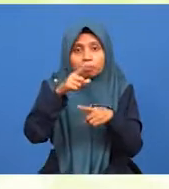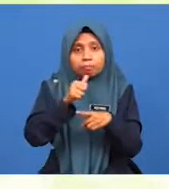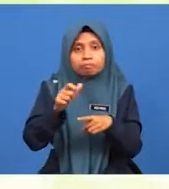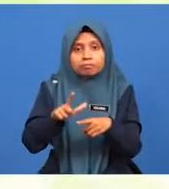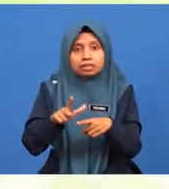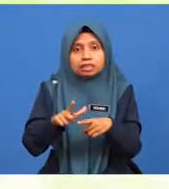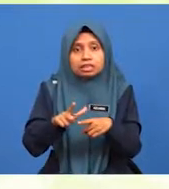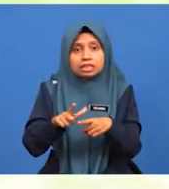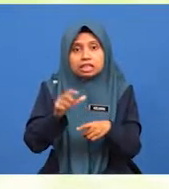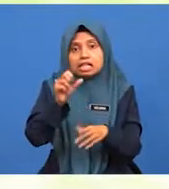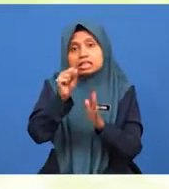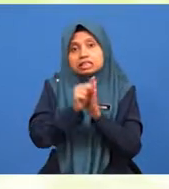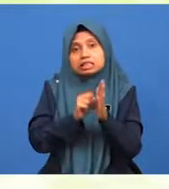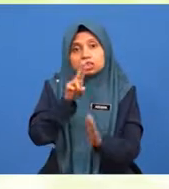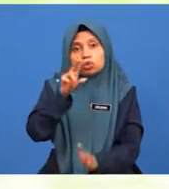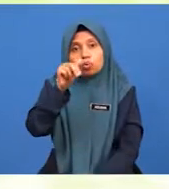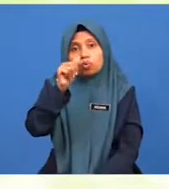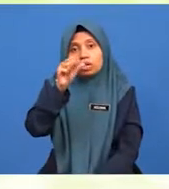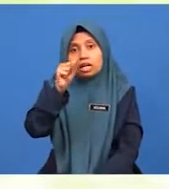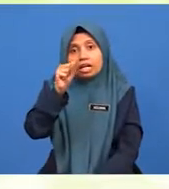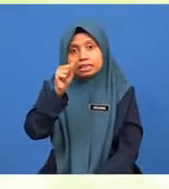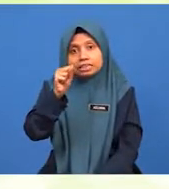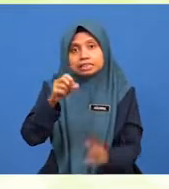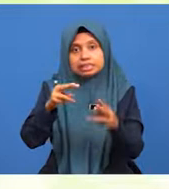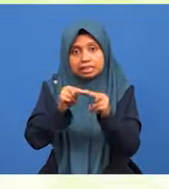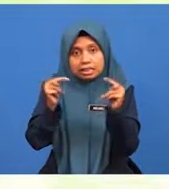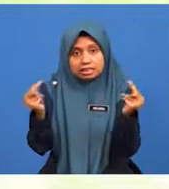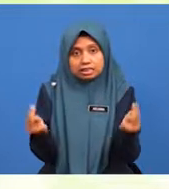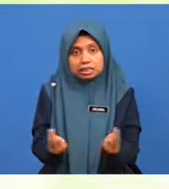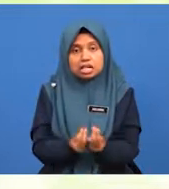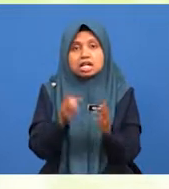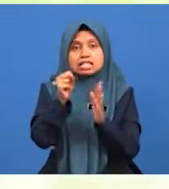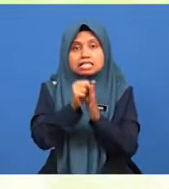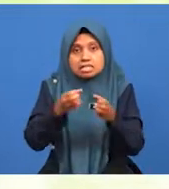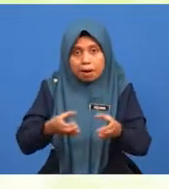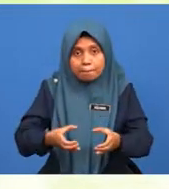Jawapannya ialah seulas nangka, sepatang jalan,